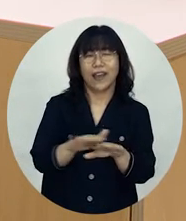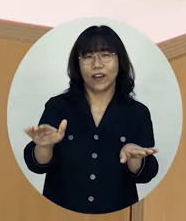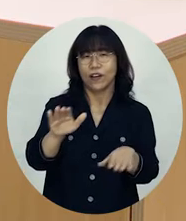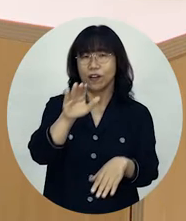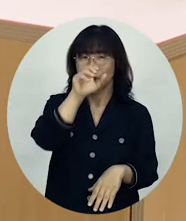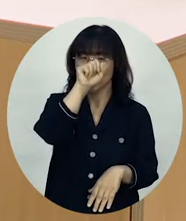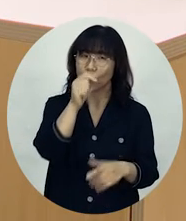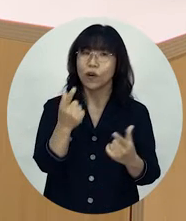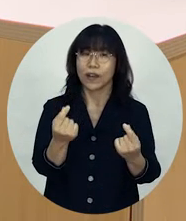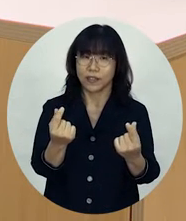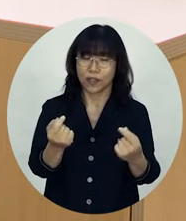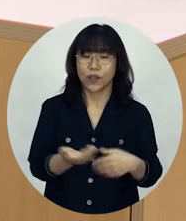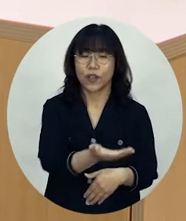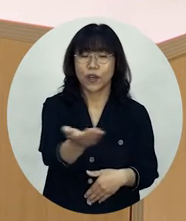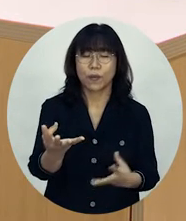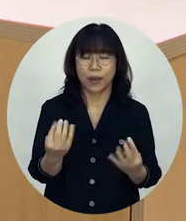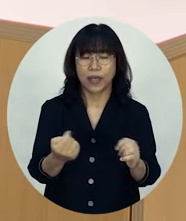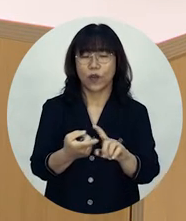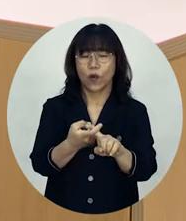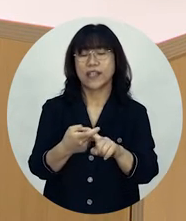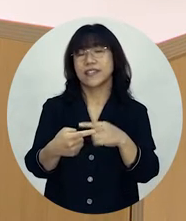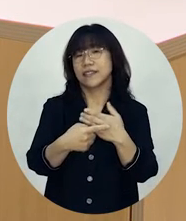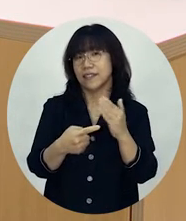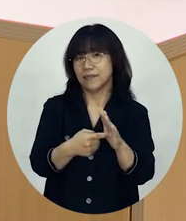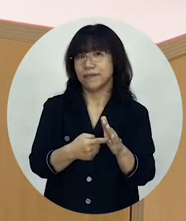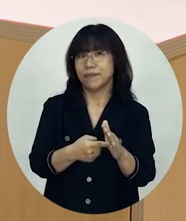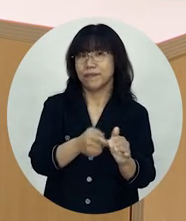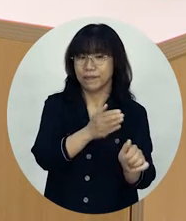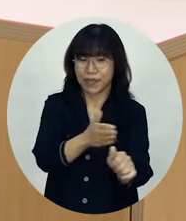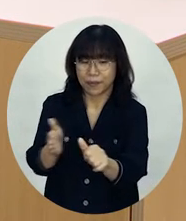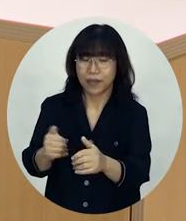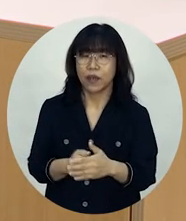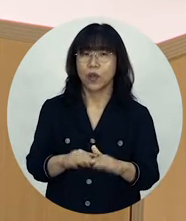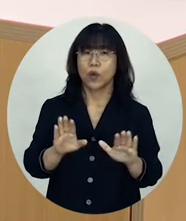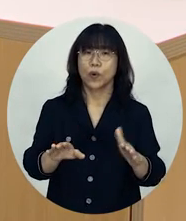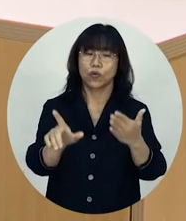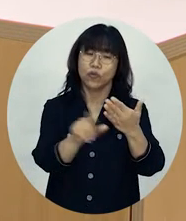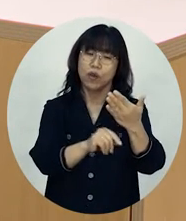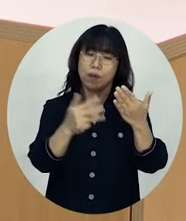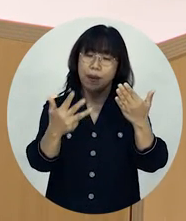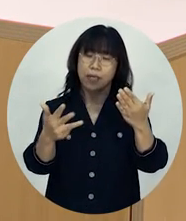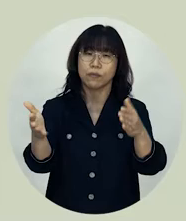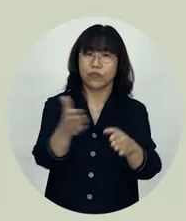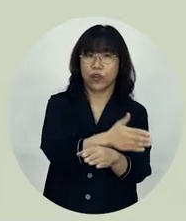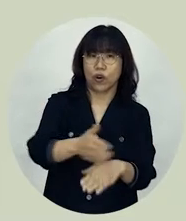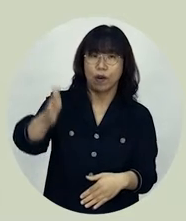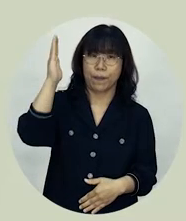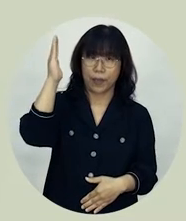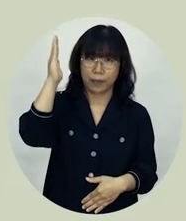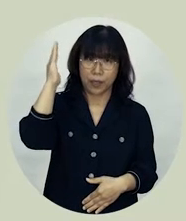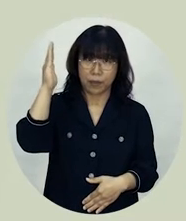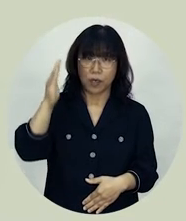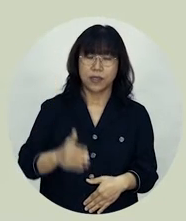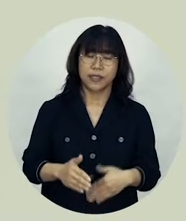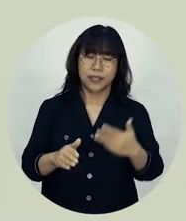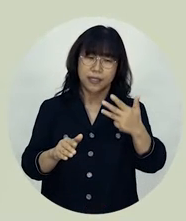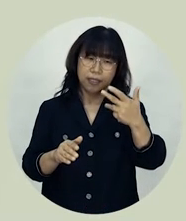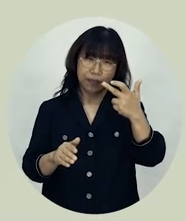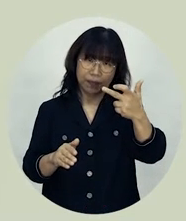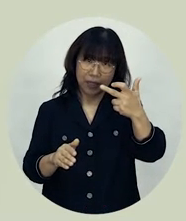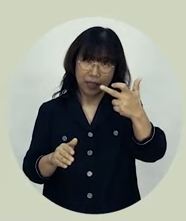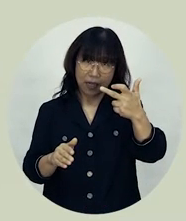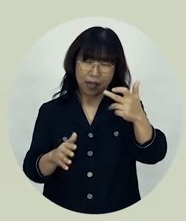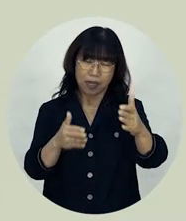처방전이 되었으면 좋겠습니다 구민 여러분의 많은 관심 부탁드립니다 오는 8일부터 시작되는